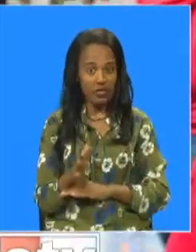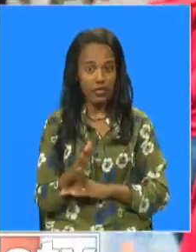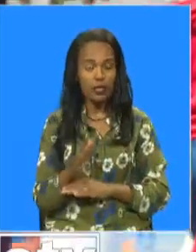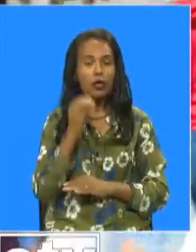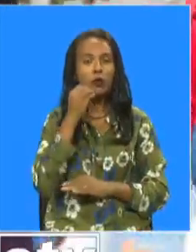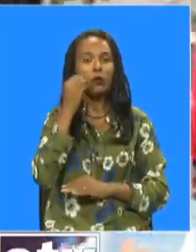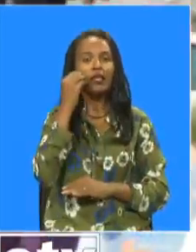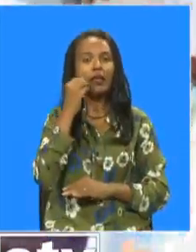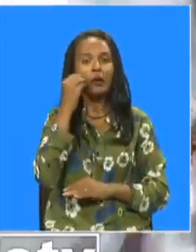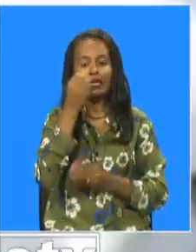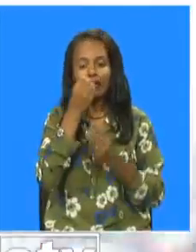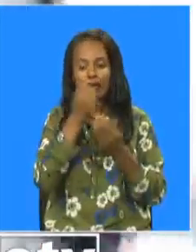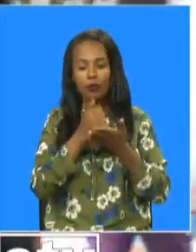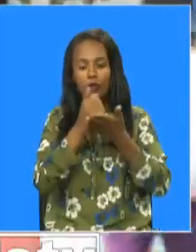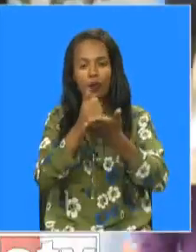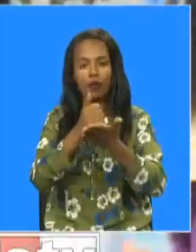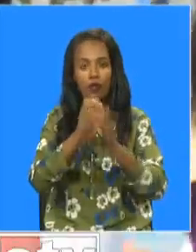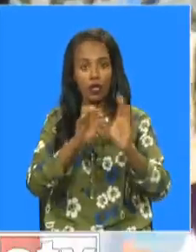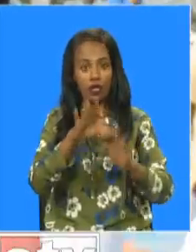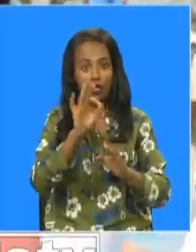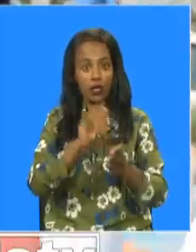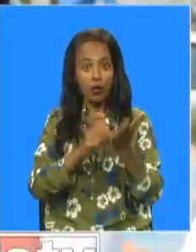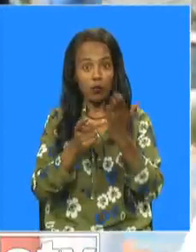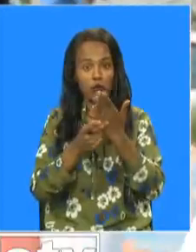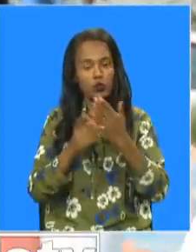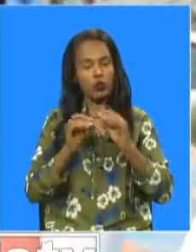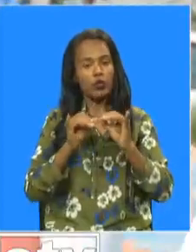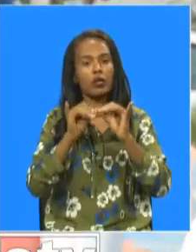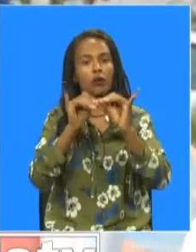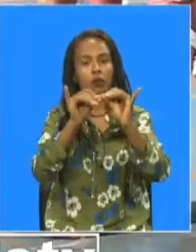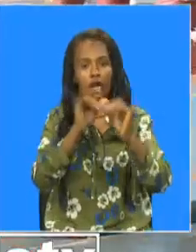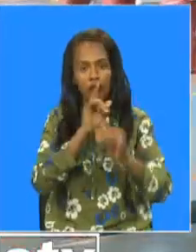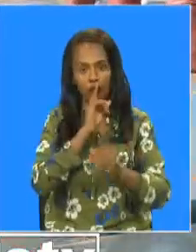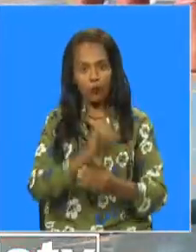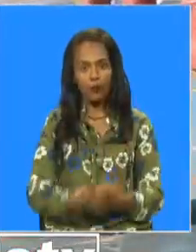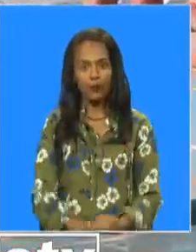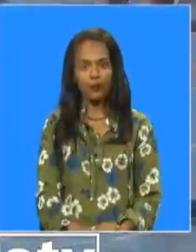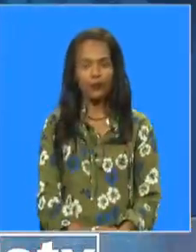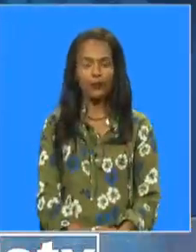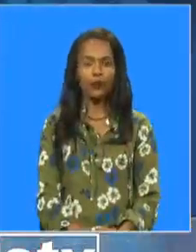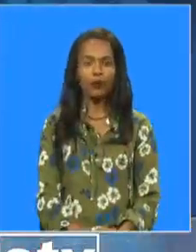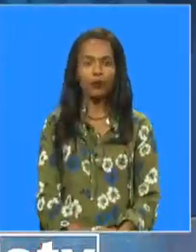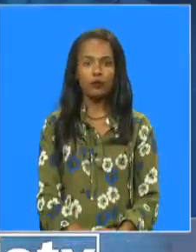ቤት ለቤት የምግብ ድጋፉን እያደረግን እንገኛለን። ፕሮጀክቱ ግን የሚቀጥል ነው ማለት ነው።